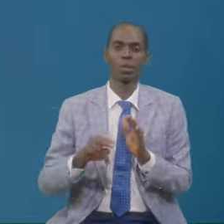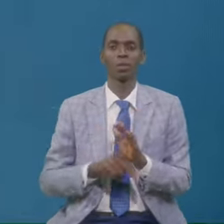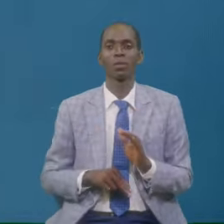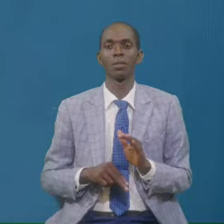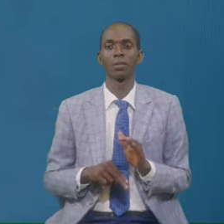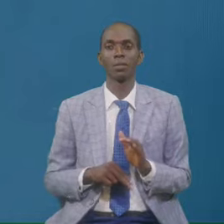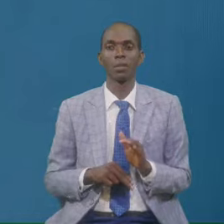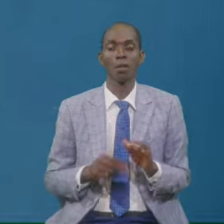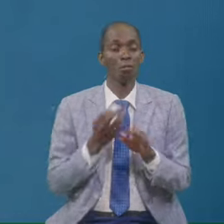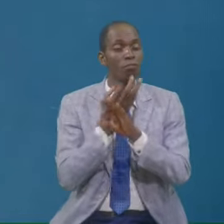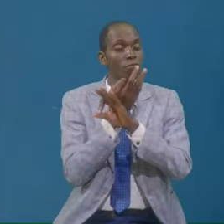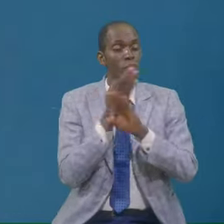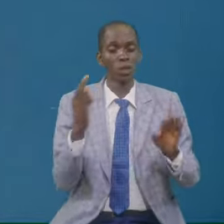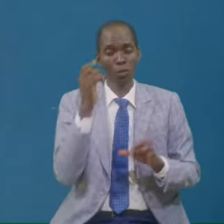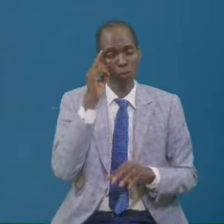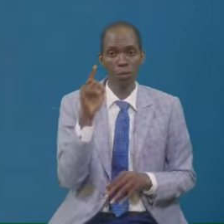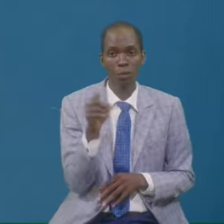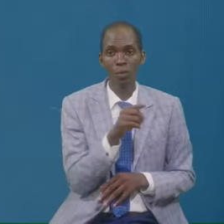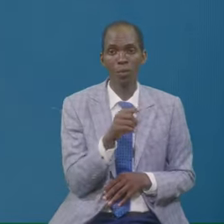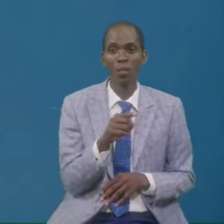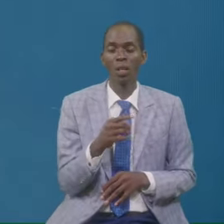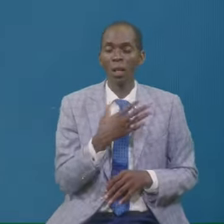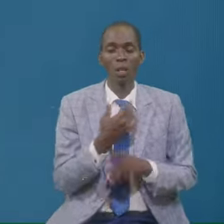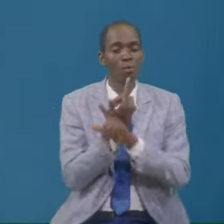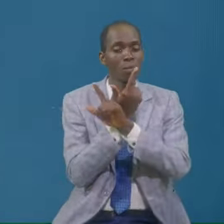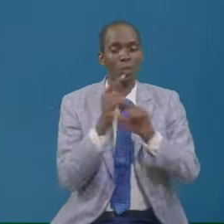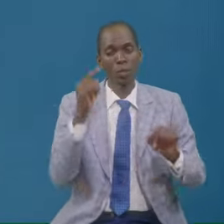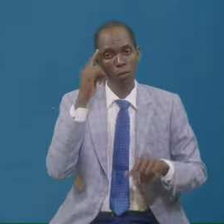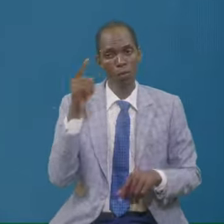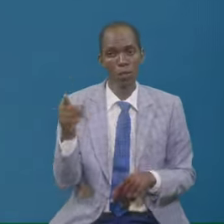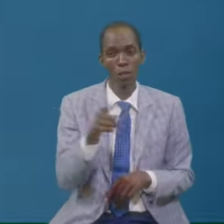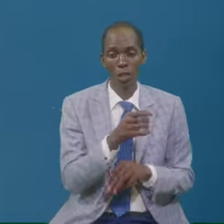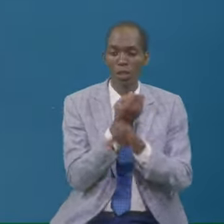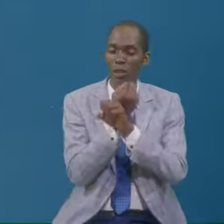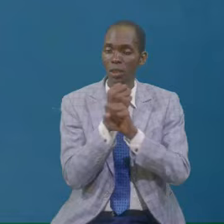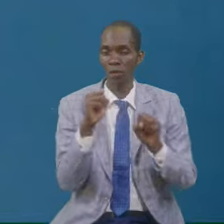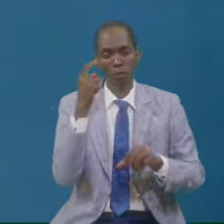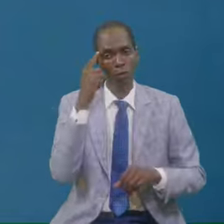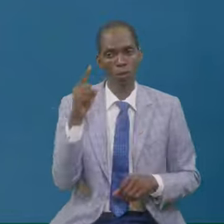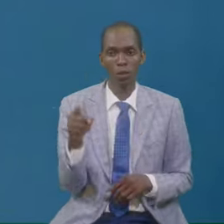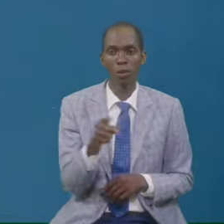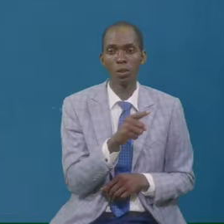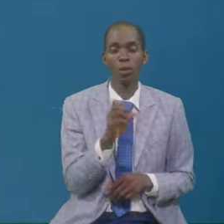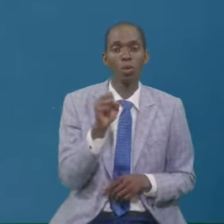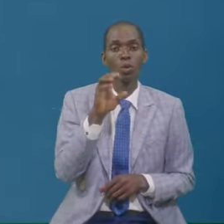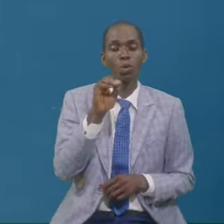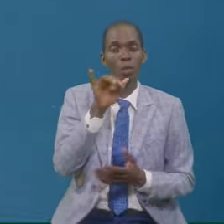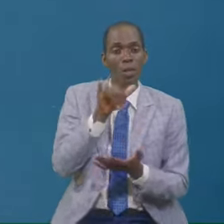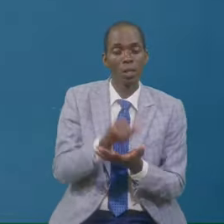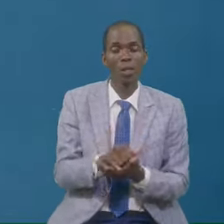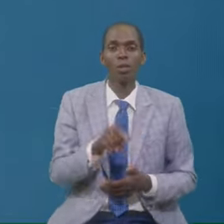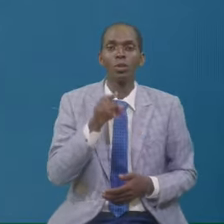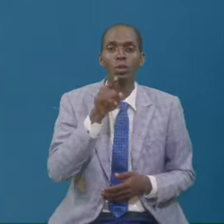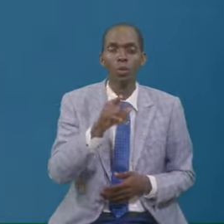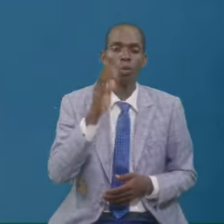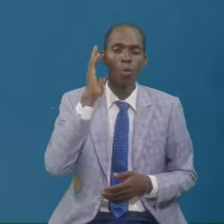ఫ్రీడమ్, స్వేచ్ఛను, లైబ్రేషన్, స్వాతంత్ర్యాన్ని, సాల్వేషన్, రక్షణను, సో దట్ యుల్ బి యాక్సెప్టెడ్